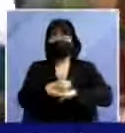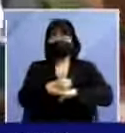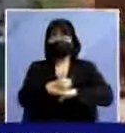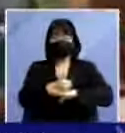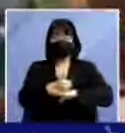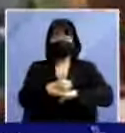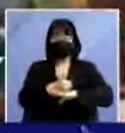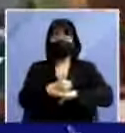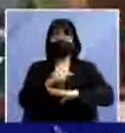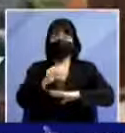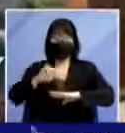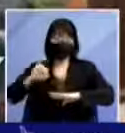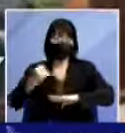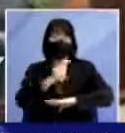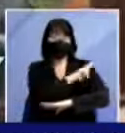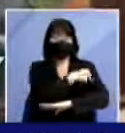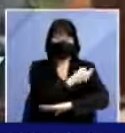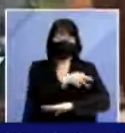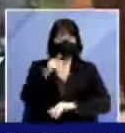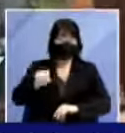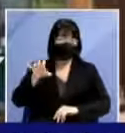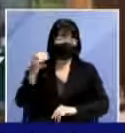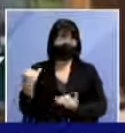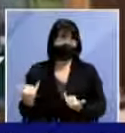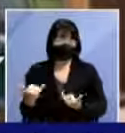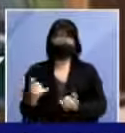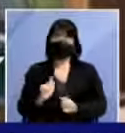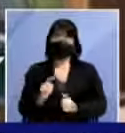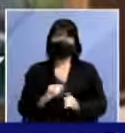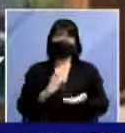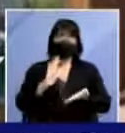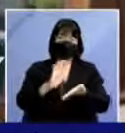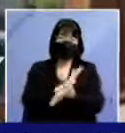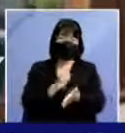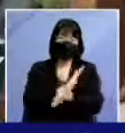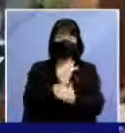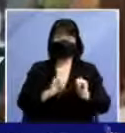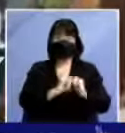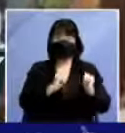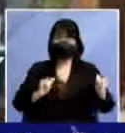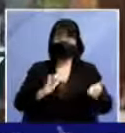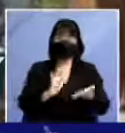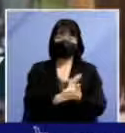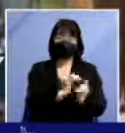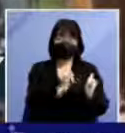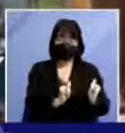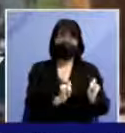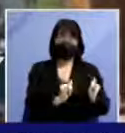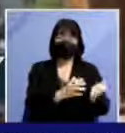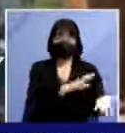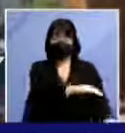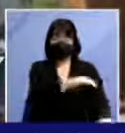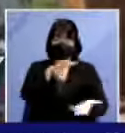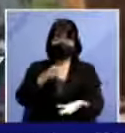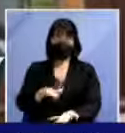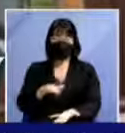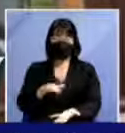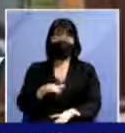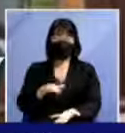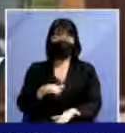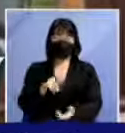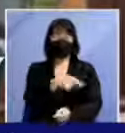ครับนายแพทย์สาธารณสุขจังหวัดพิษณุโลกรับมอบเตียงกระดาษครับจากนายทัศนรินนะครับโตป่าเตยกรร